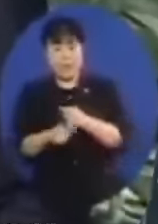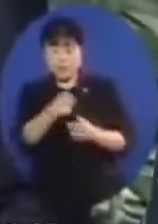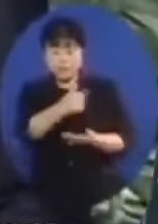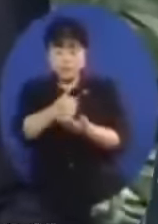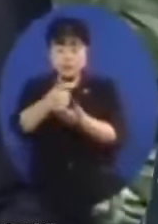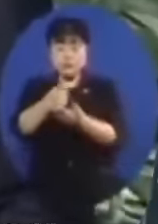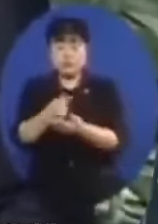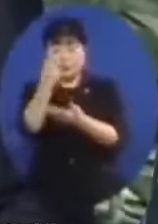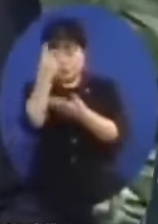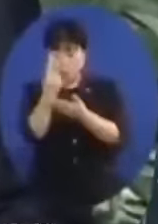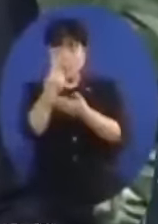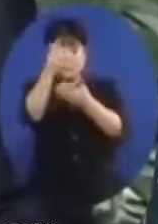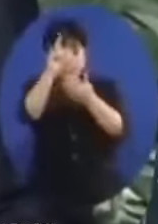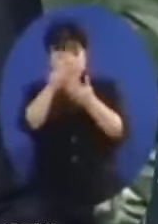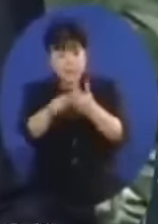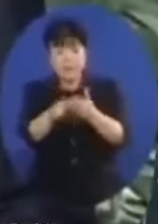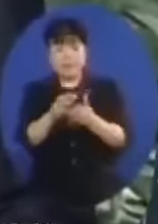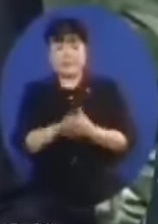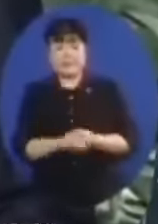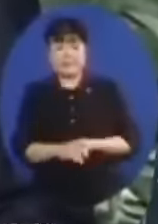주님이 강림하시면 육체가